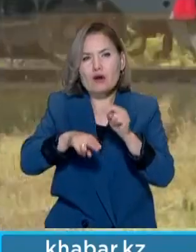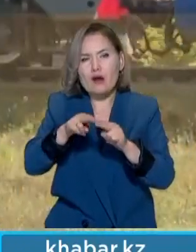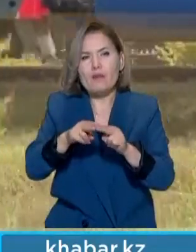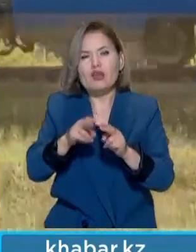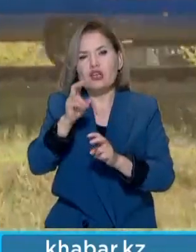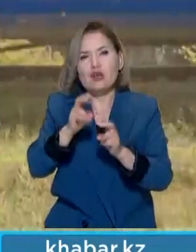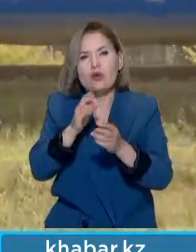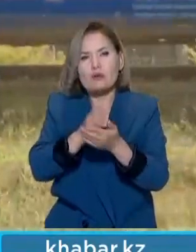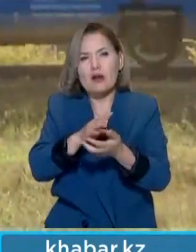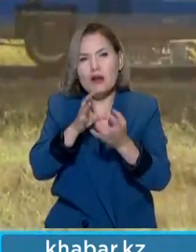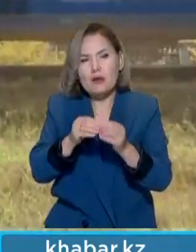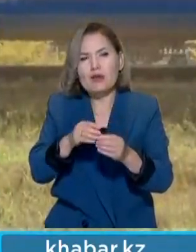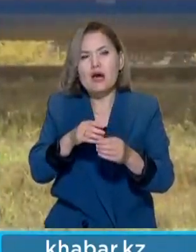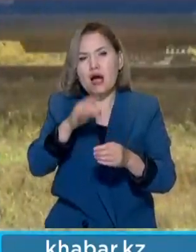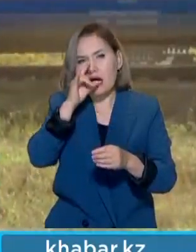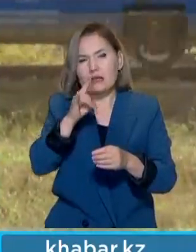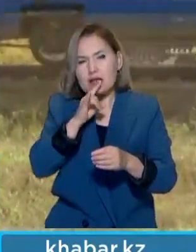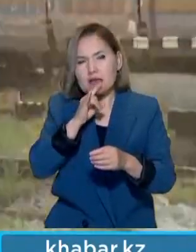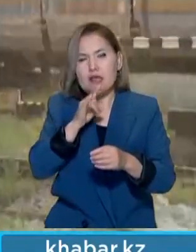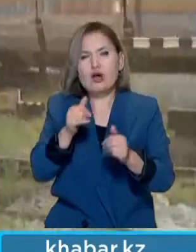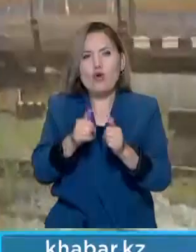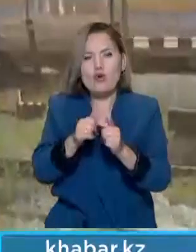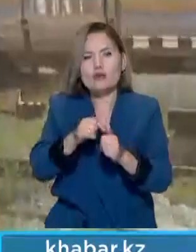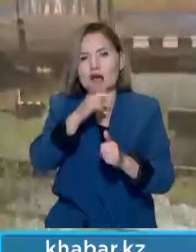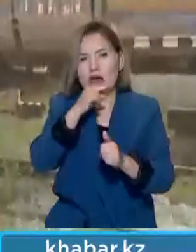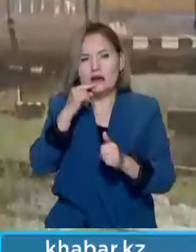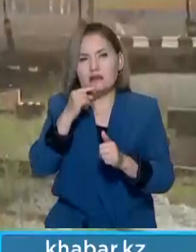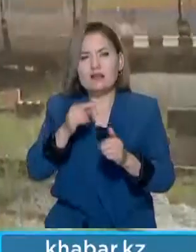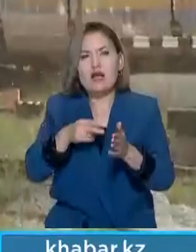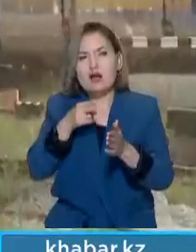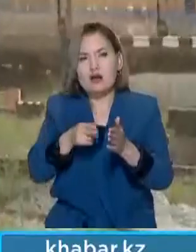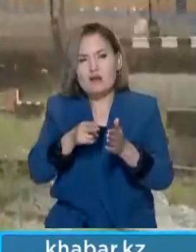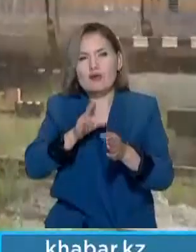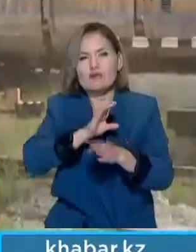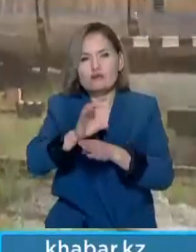зауыт бар. Олар өзімізбен қатар көрші елдерді де темір жол көлігімен